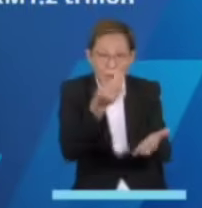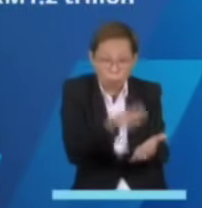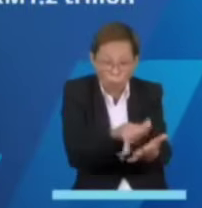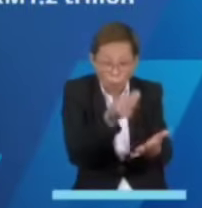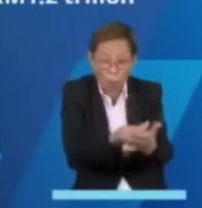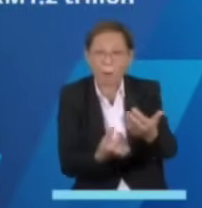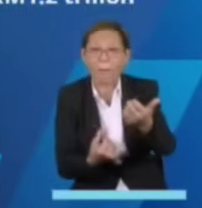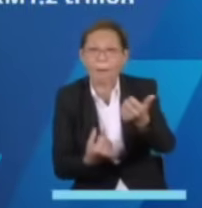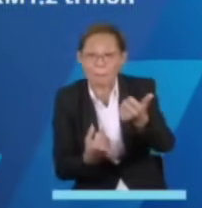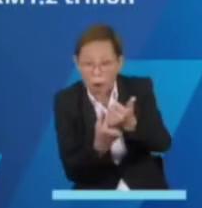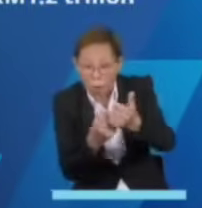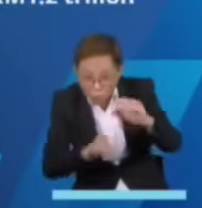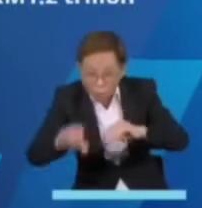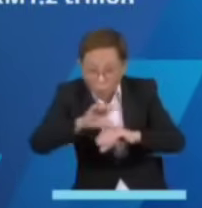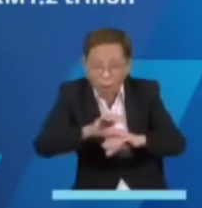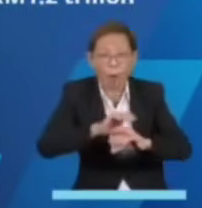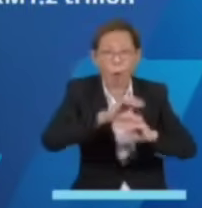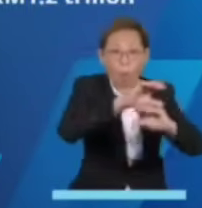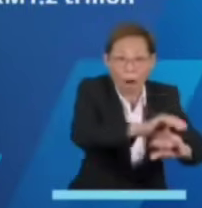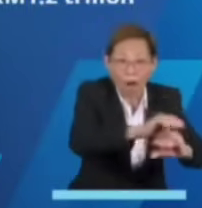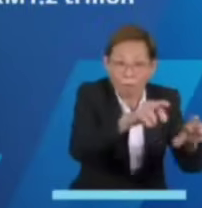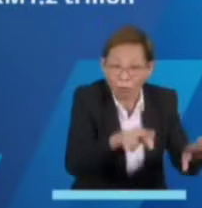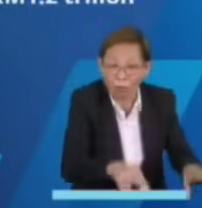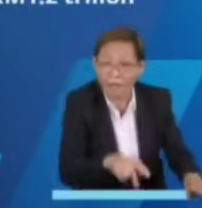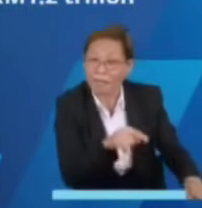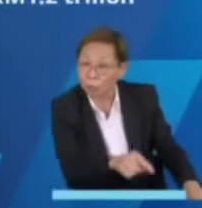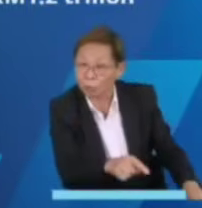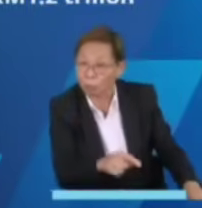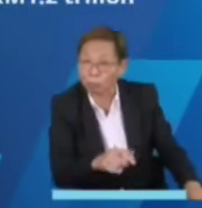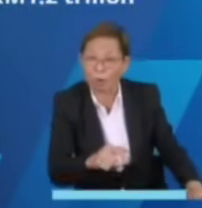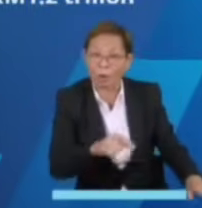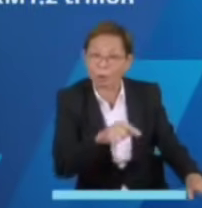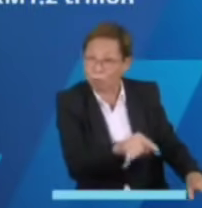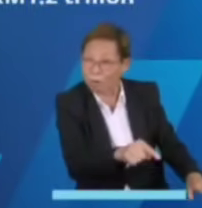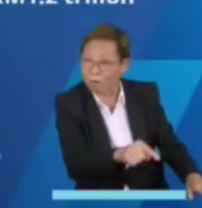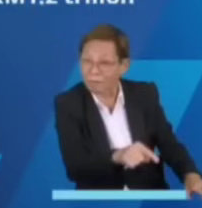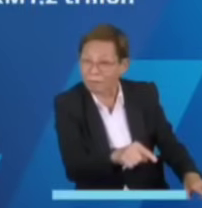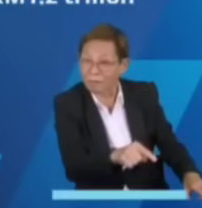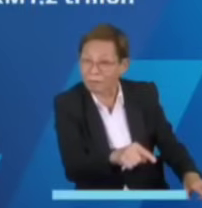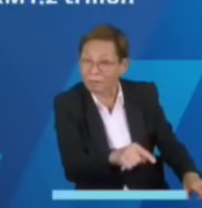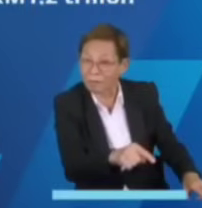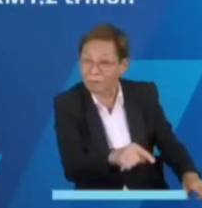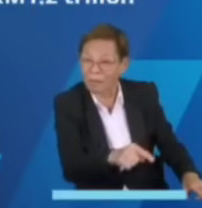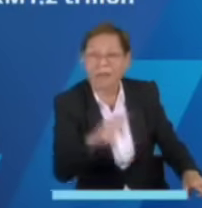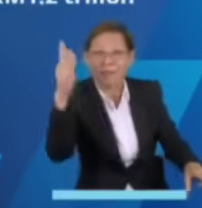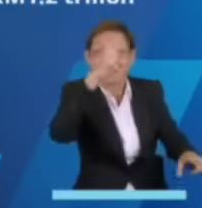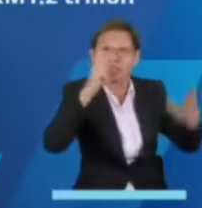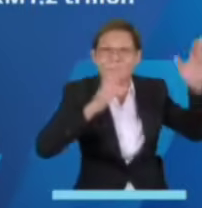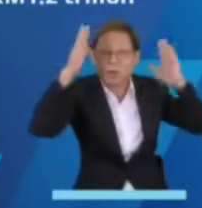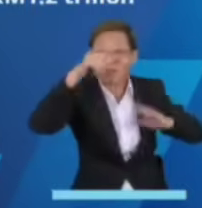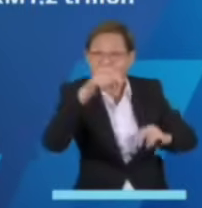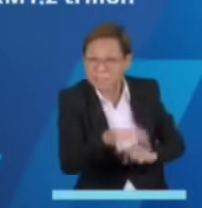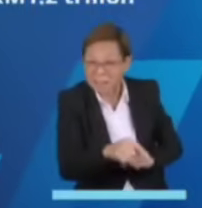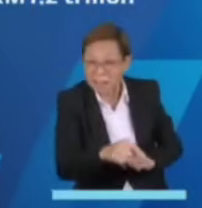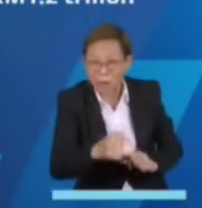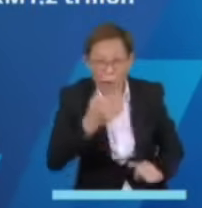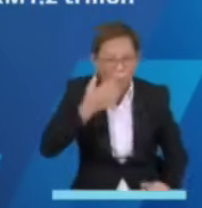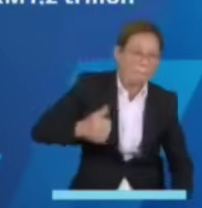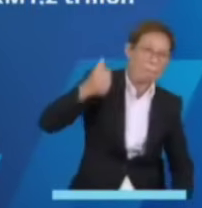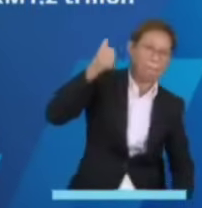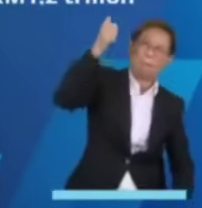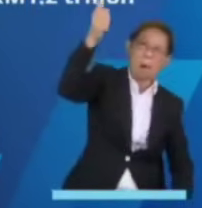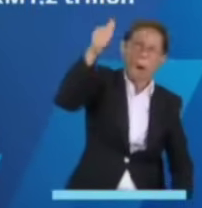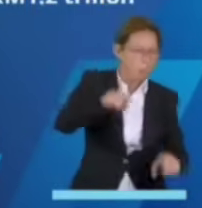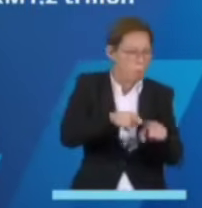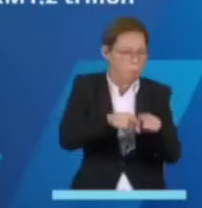dari kerajaan kepada rakyat itu di antara dari Malaysia, kerajaan Malaysia itu di antara